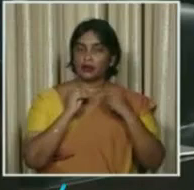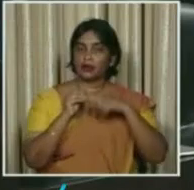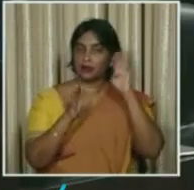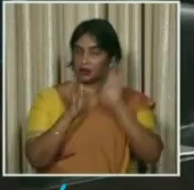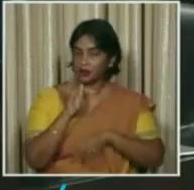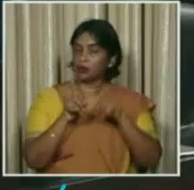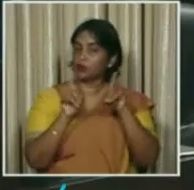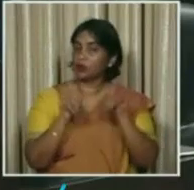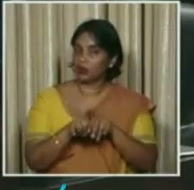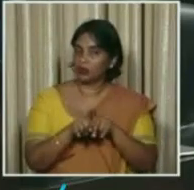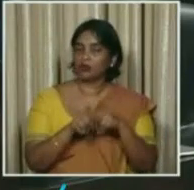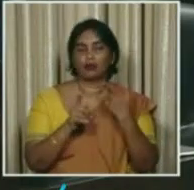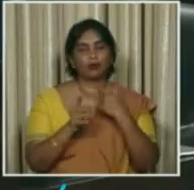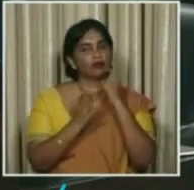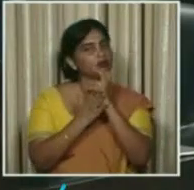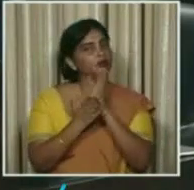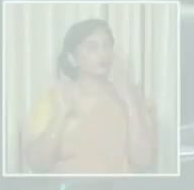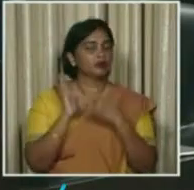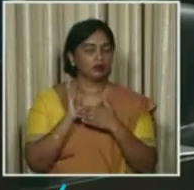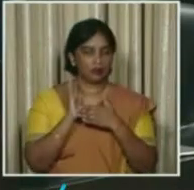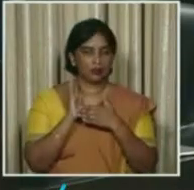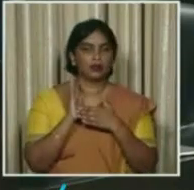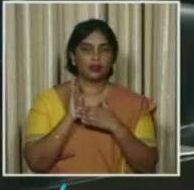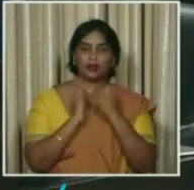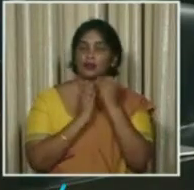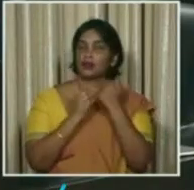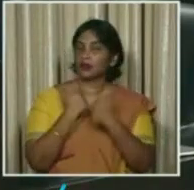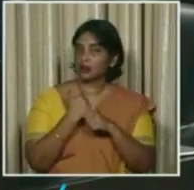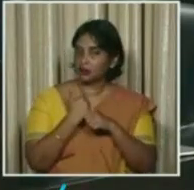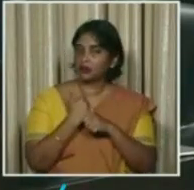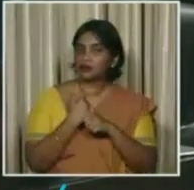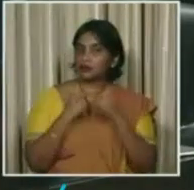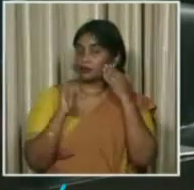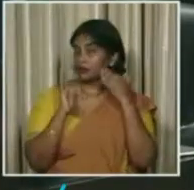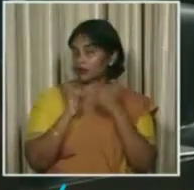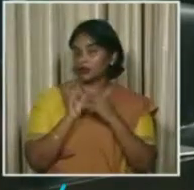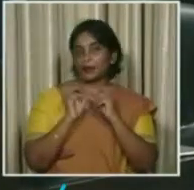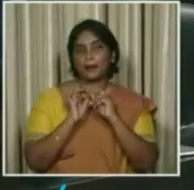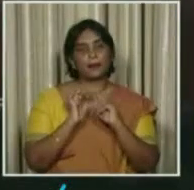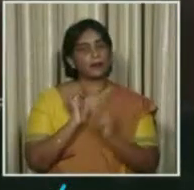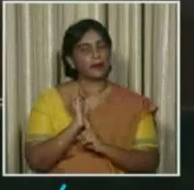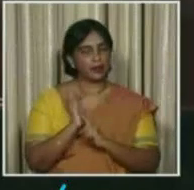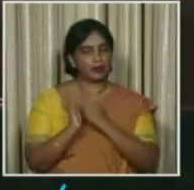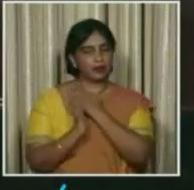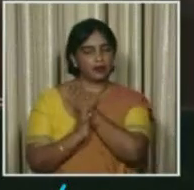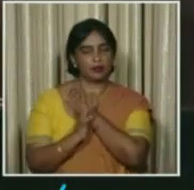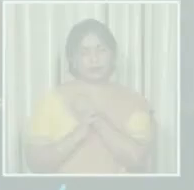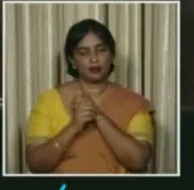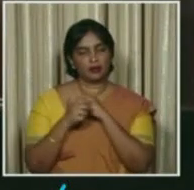ඊට සම්බන්ධ හෝ ආනුෂංගික කරුණු සඳහාද විධිවිධාන සැලැස්වීම සඳහා වූ පනත් කෙටුම් පතකි.